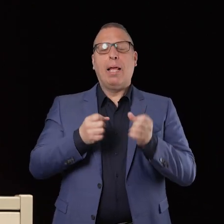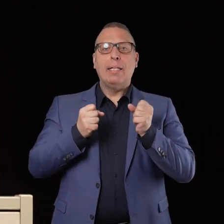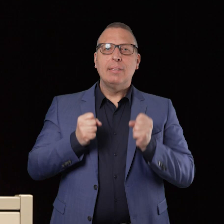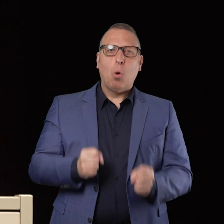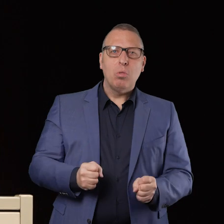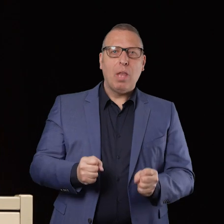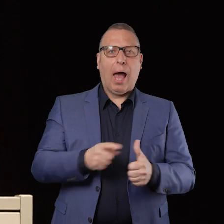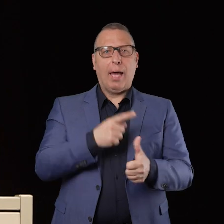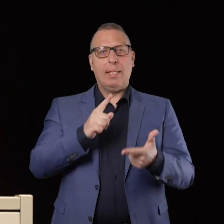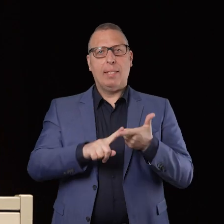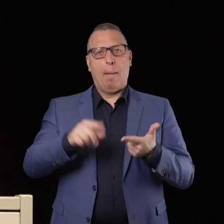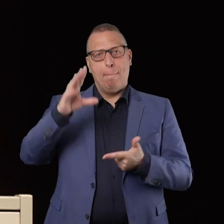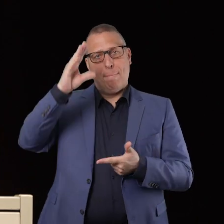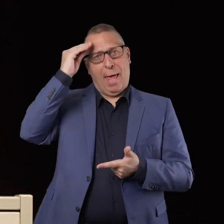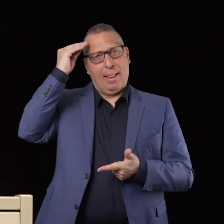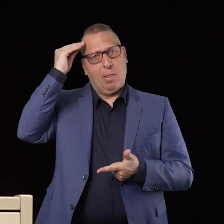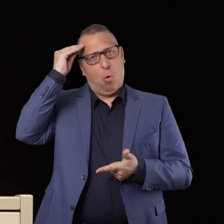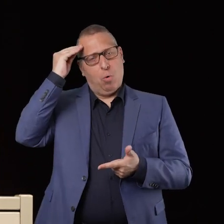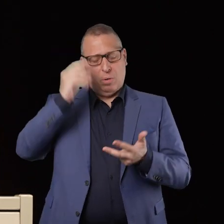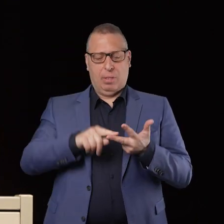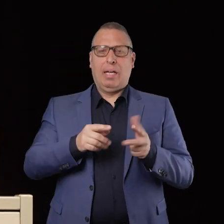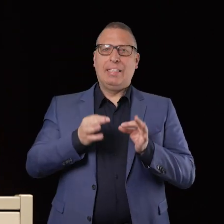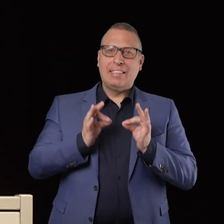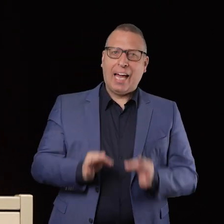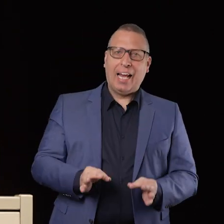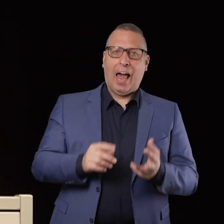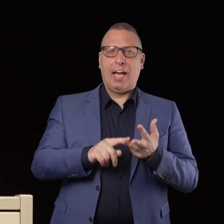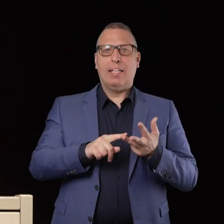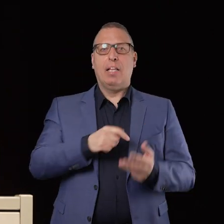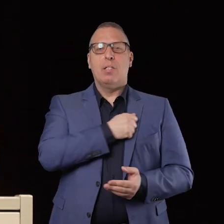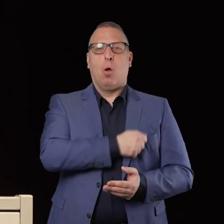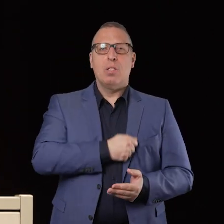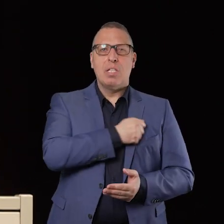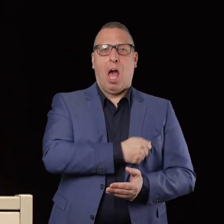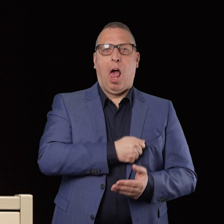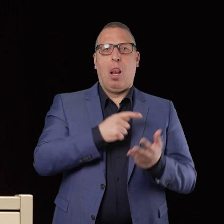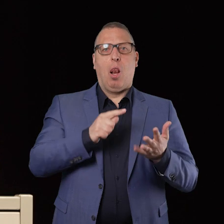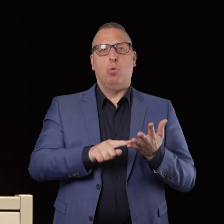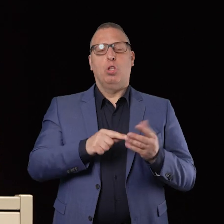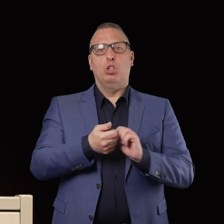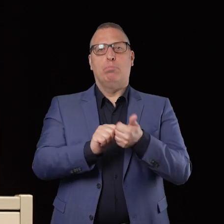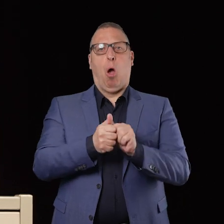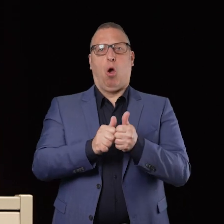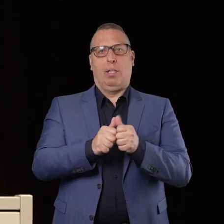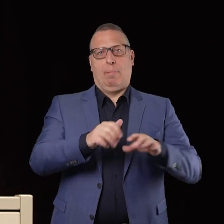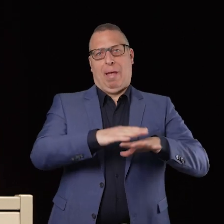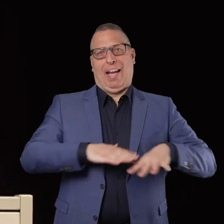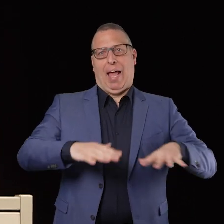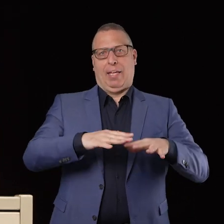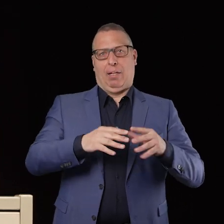im Gesundheits-, Bildungs-, Sicherheits-, Sozial-, Versorgungs- und